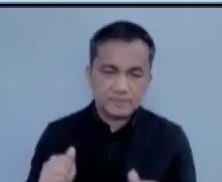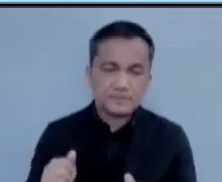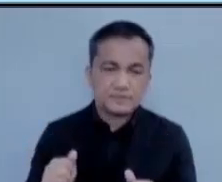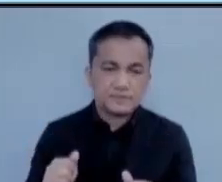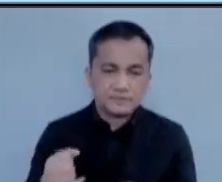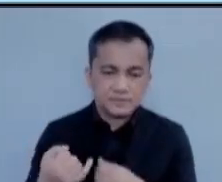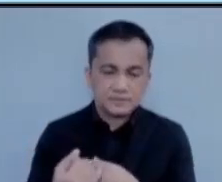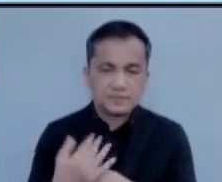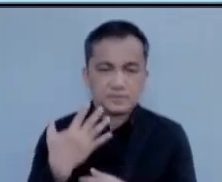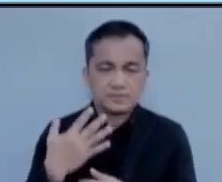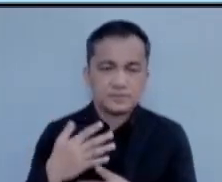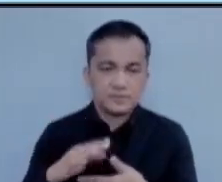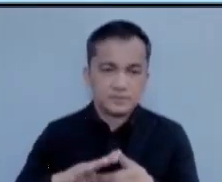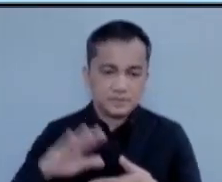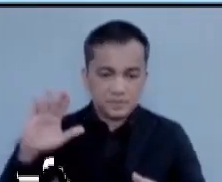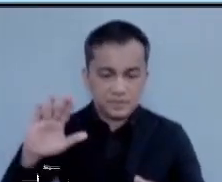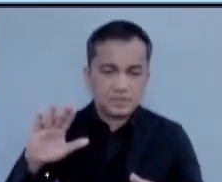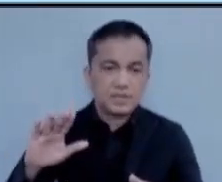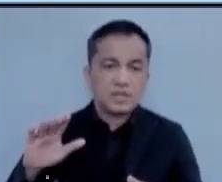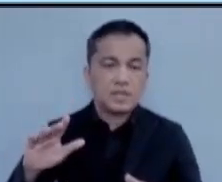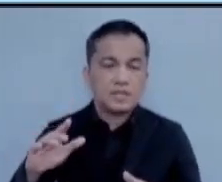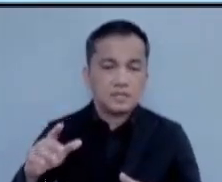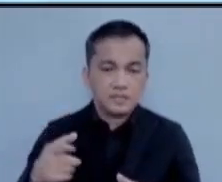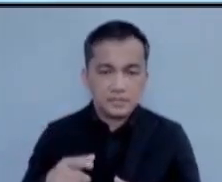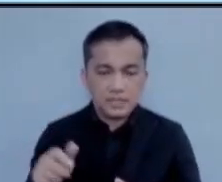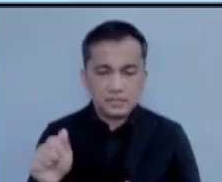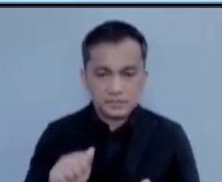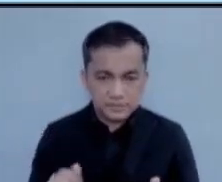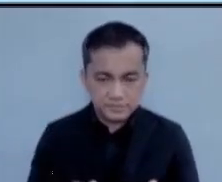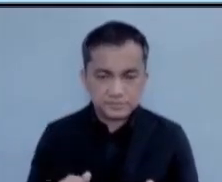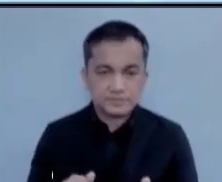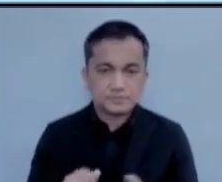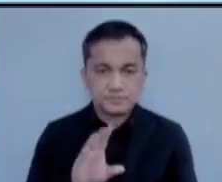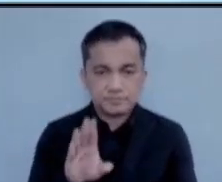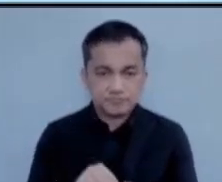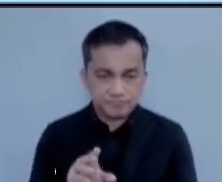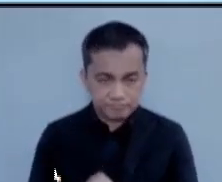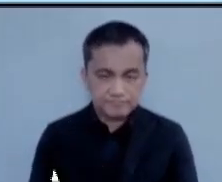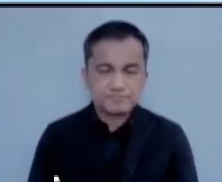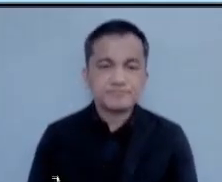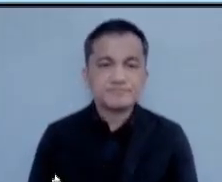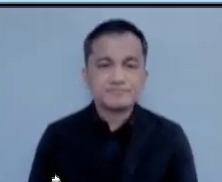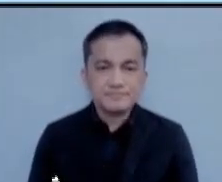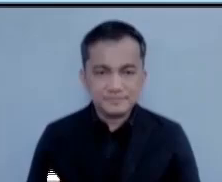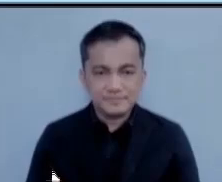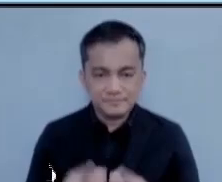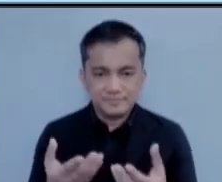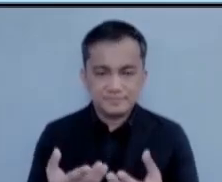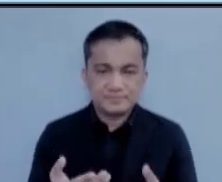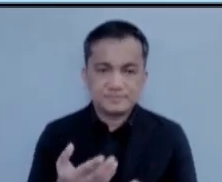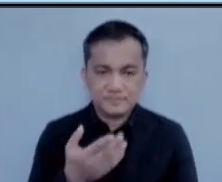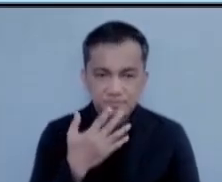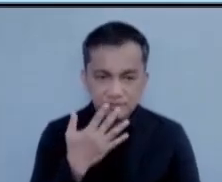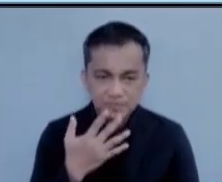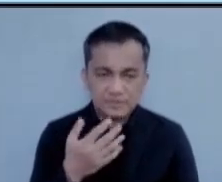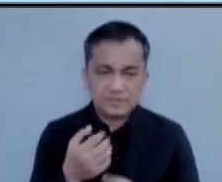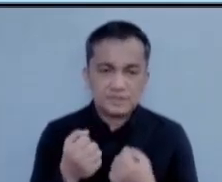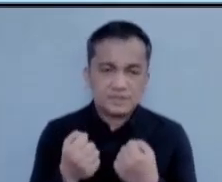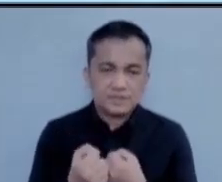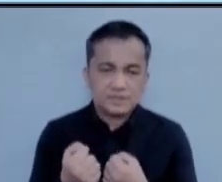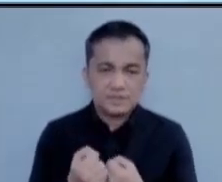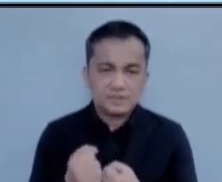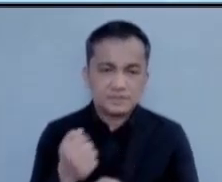influencers, artists at drag queens sa magbiging bahagi at magbibigay ng kulay sa upcoming love laban to everyone Pride